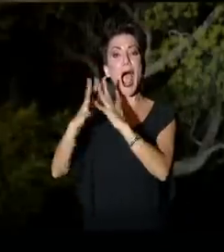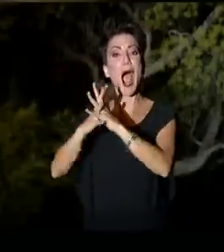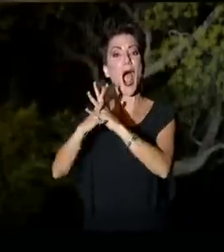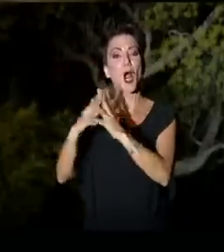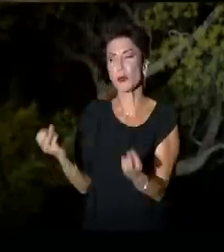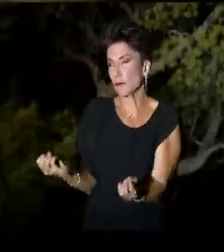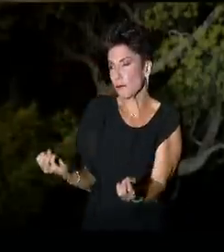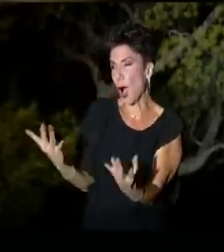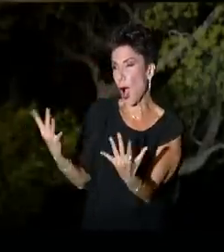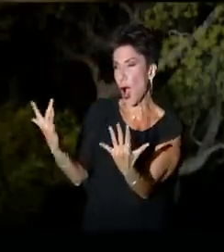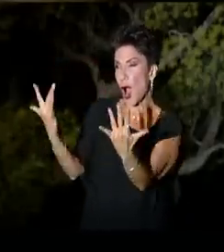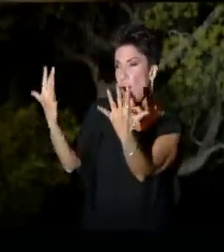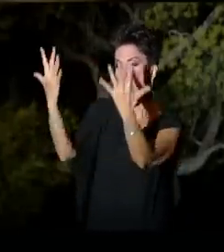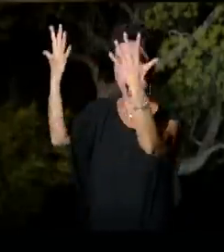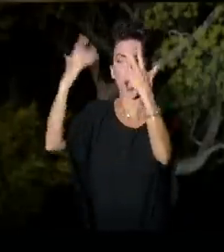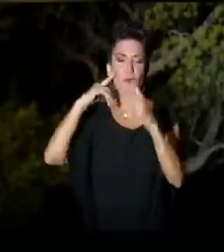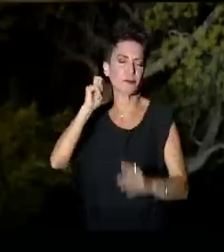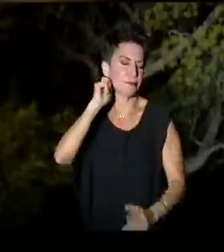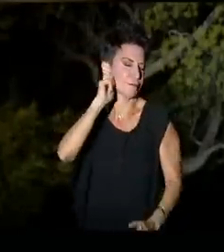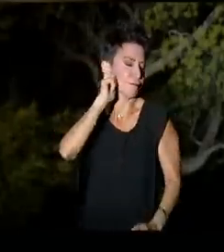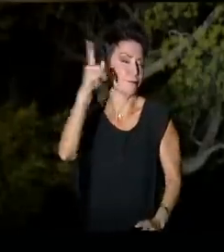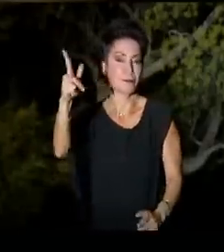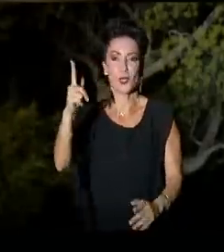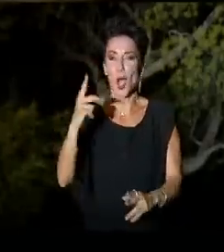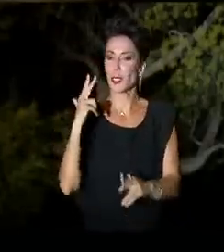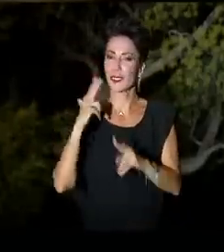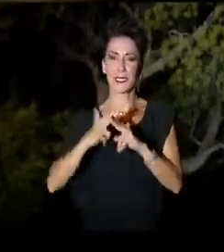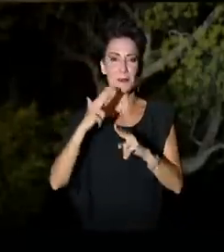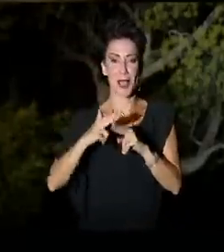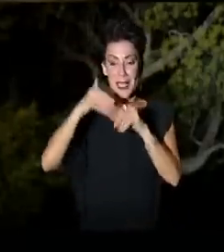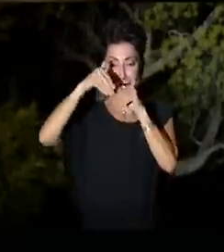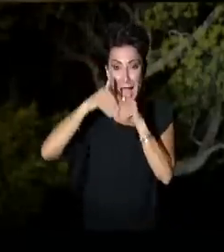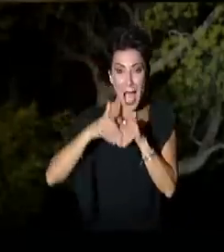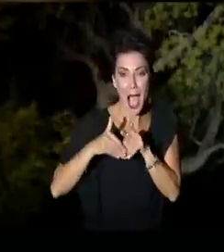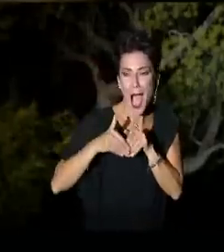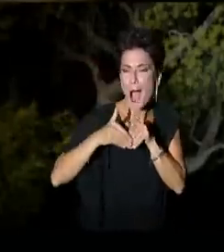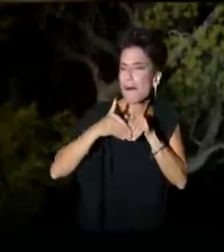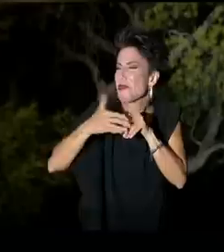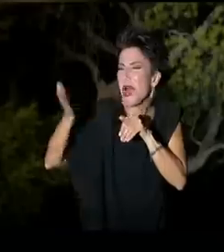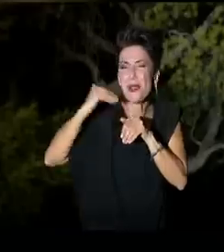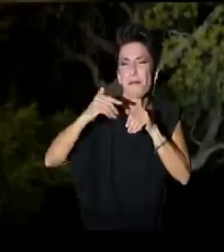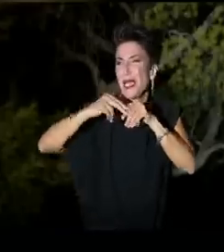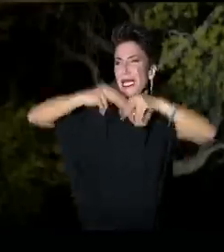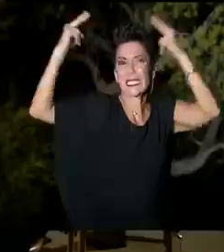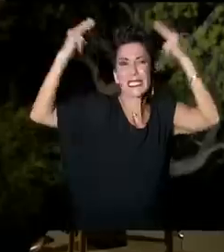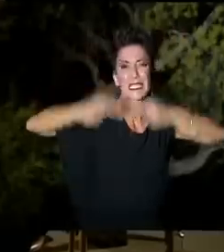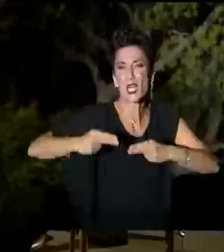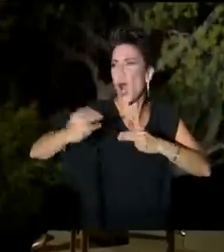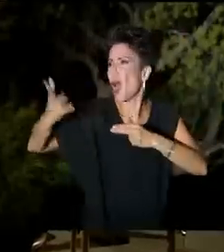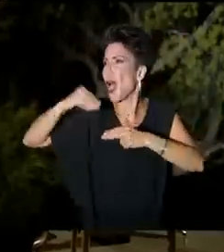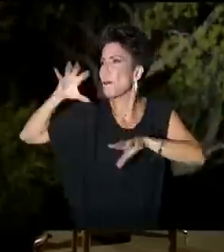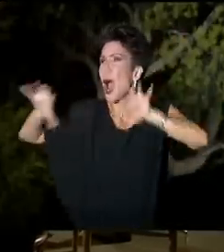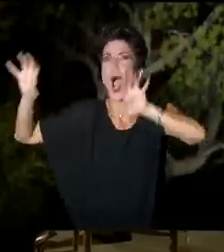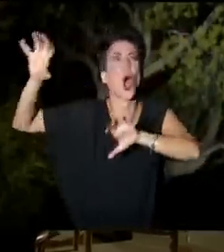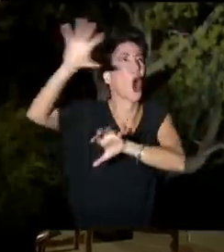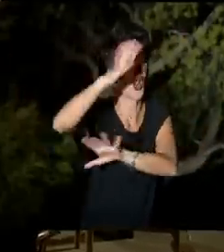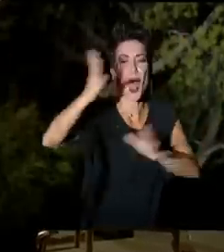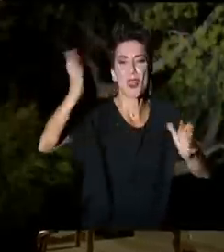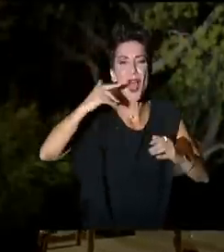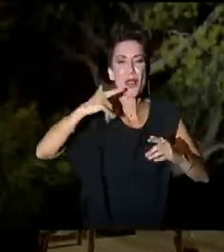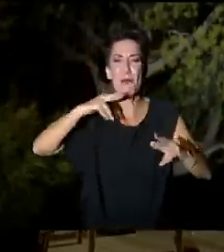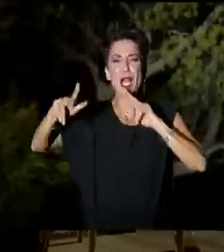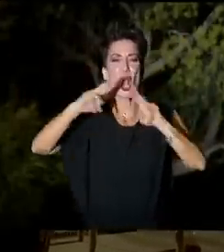γιορτή πέρα και πάνω, από σύνορα και από γλώσσες, γιατί